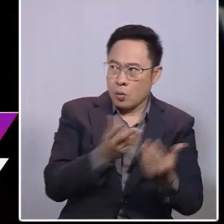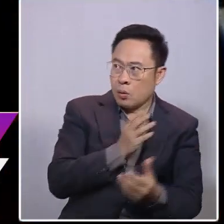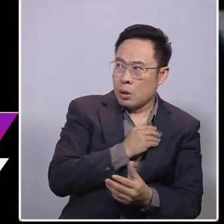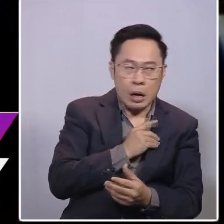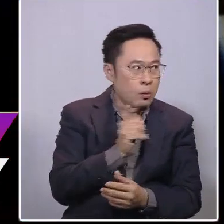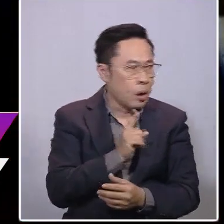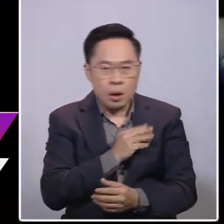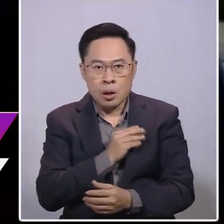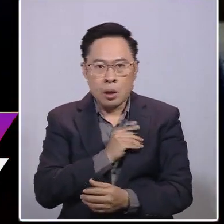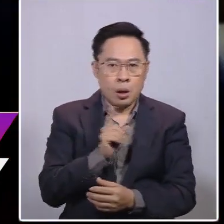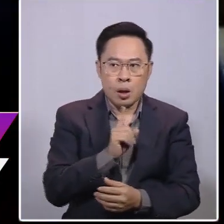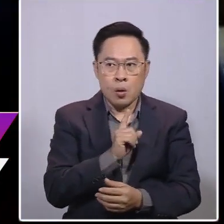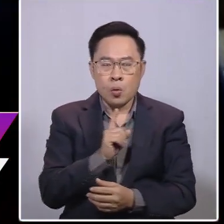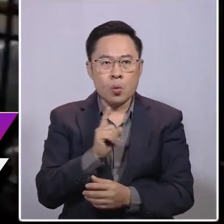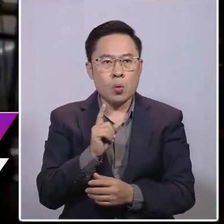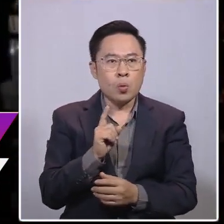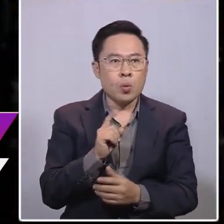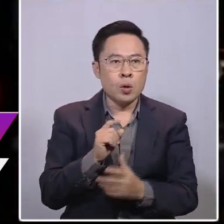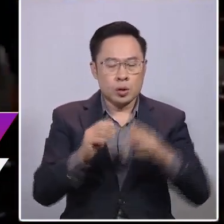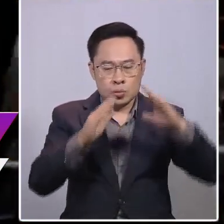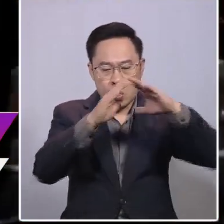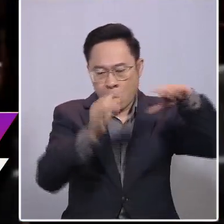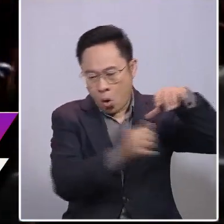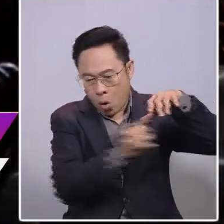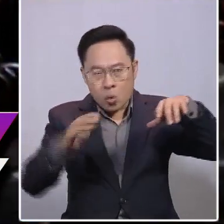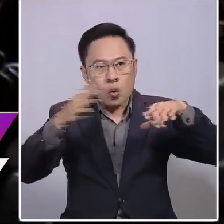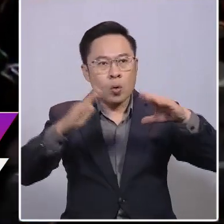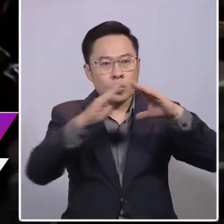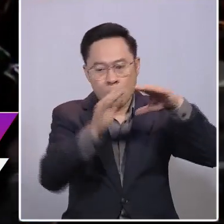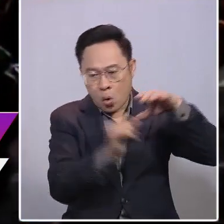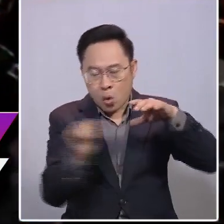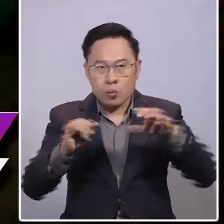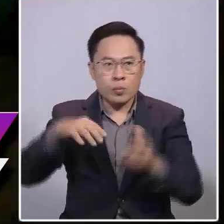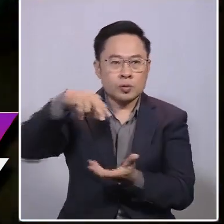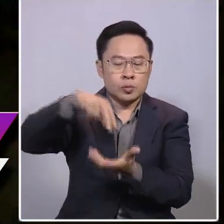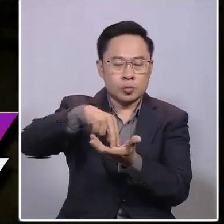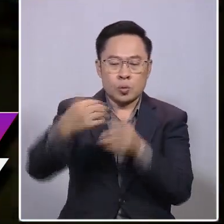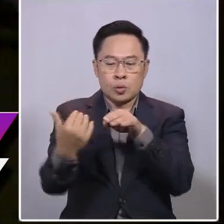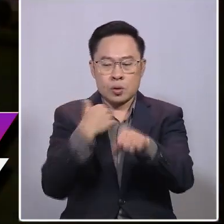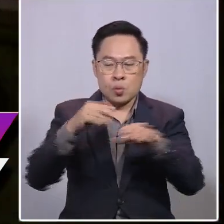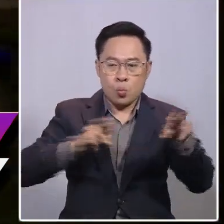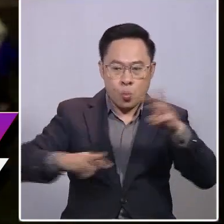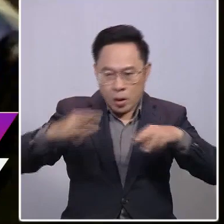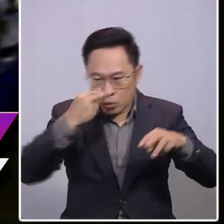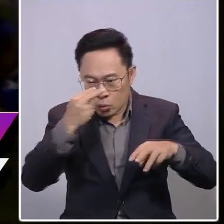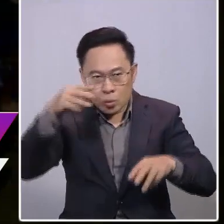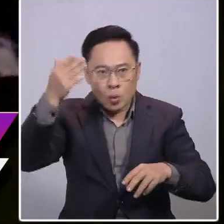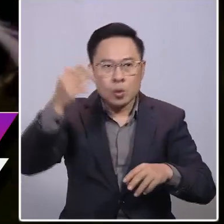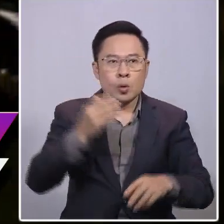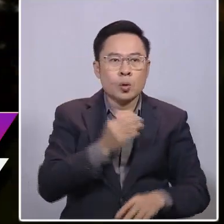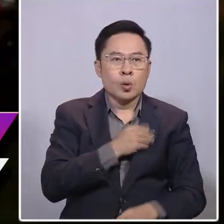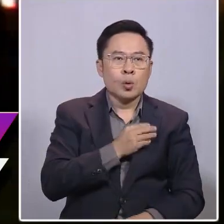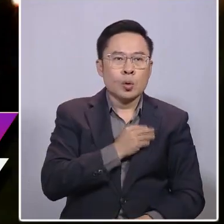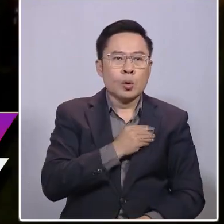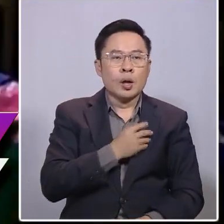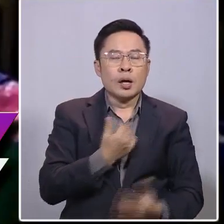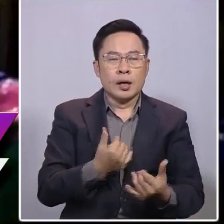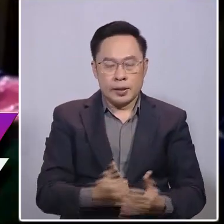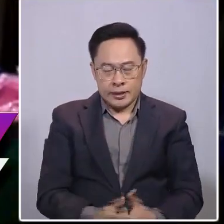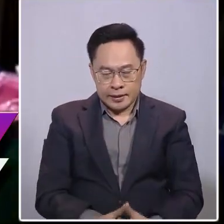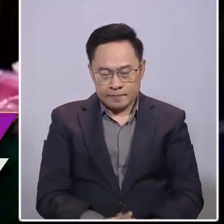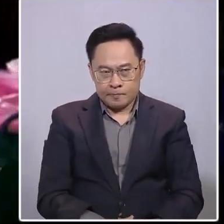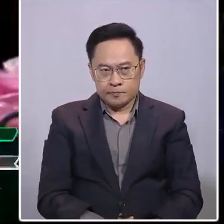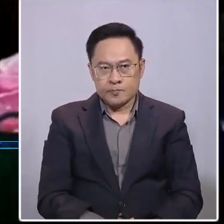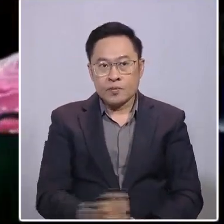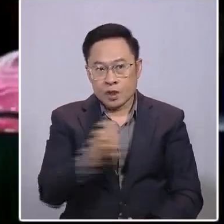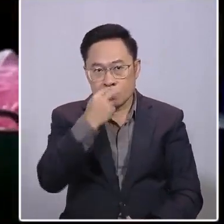ายเนี่ยต่างกันวิ่งหนีออกมาจากตัวอาคารด้วยความตื่นตระหนกตกใจเดี๋ยวไปฟังเสียงแม่ค้าเล่าถึงวินาทีที่ได้ยินแรงสั่น